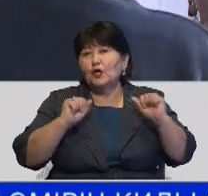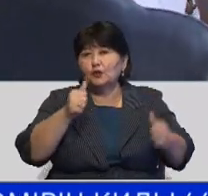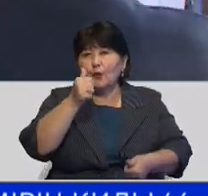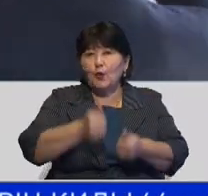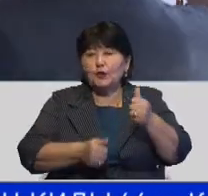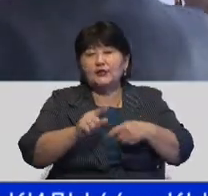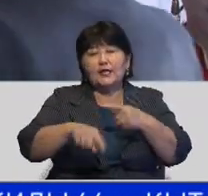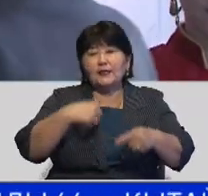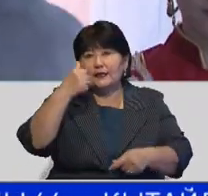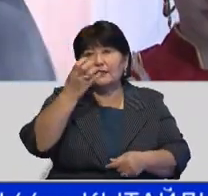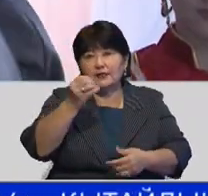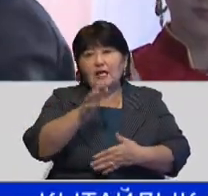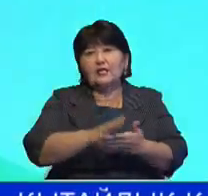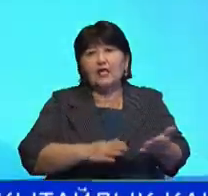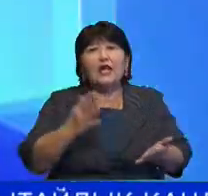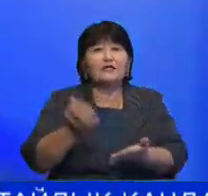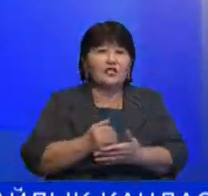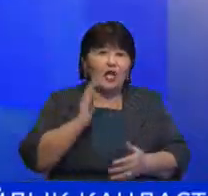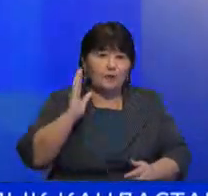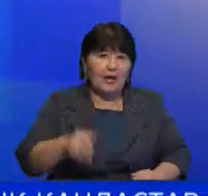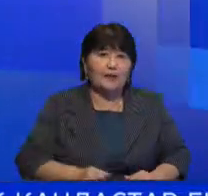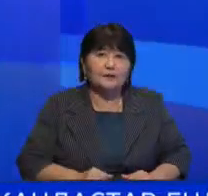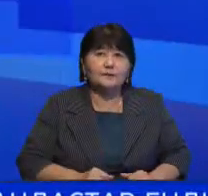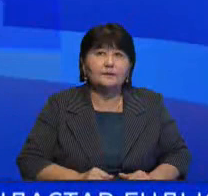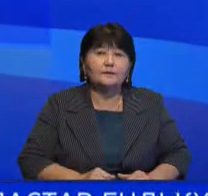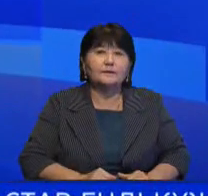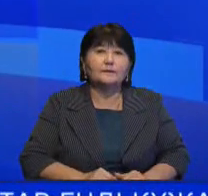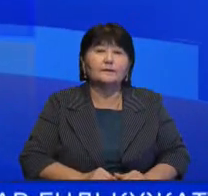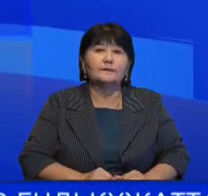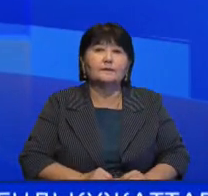додасы келер жылы да жалғасын таппақ. Қозыкөрпеш